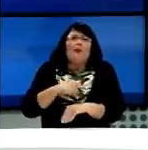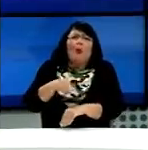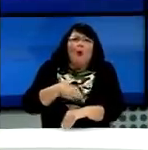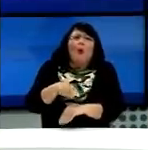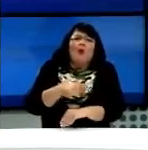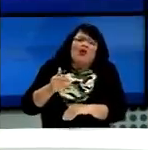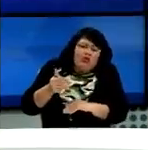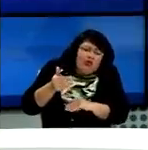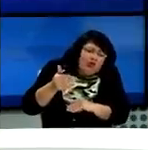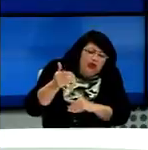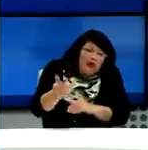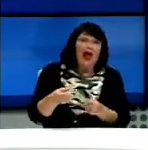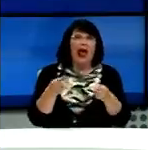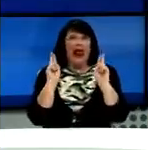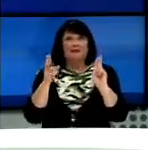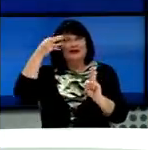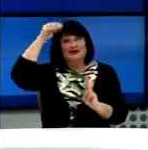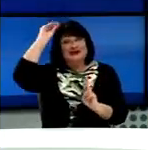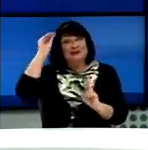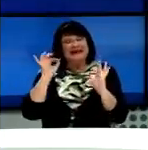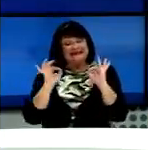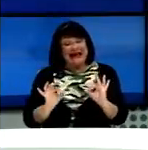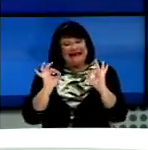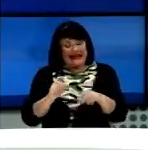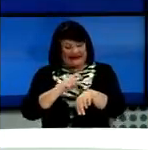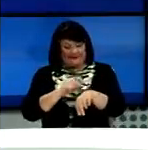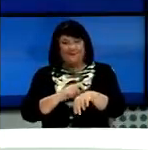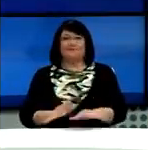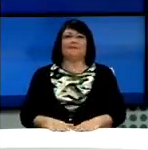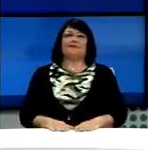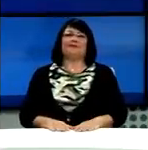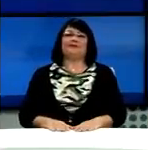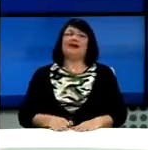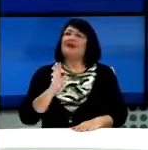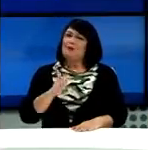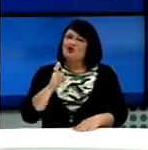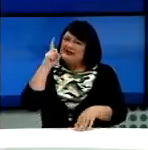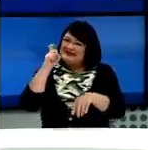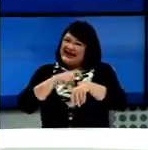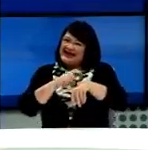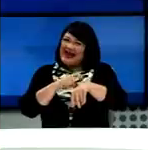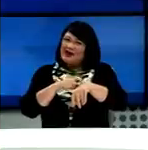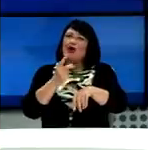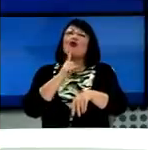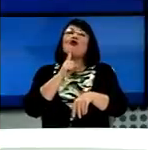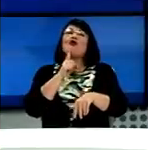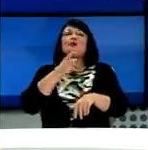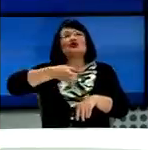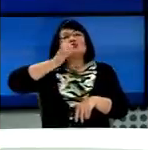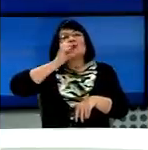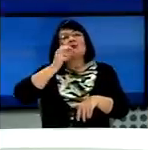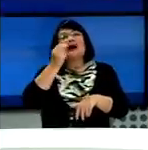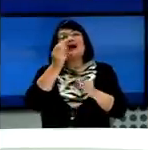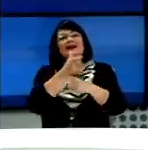Θα μπορούσατε ενδεχομένως να κάνετε στις 10 η ώρα αυτό που κάνουν και σε διάφορα εστιατόρια και μπαρ που βγαίνουν